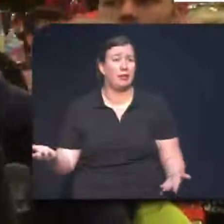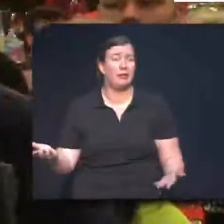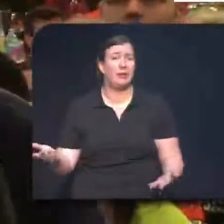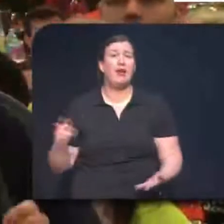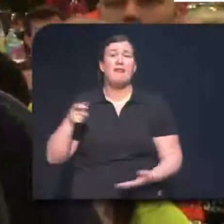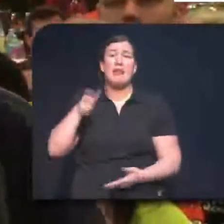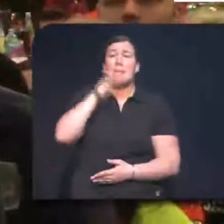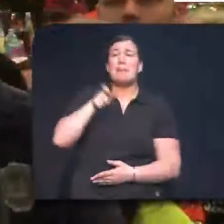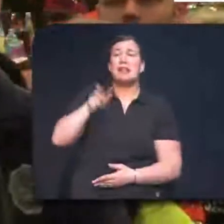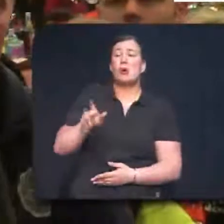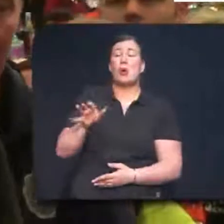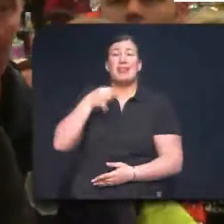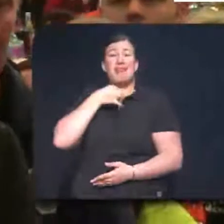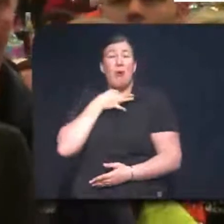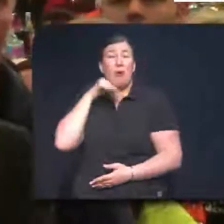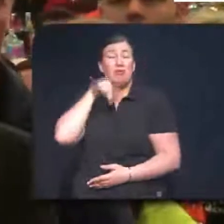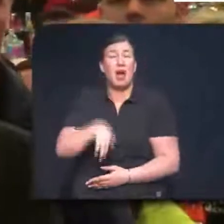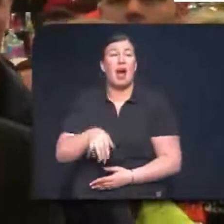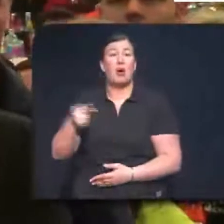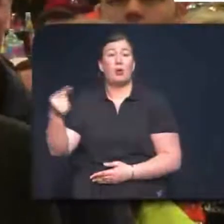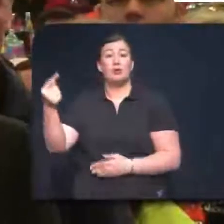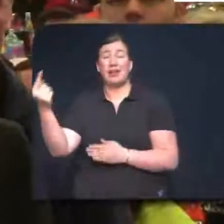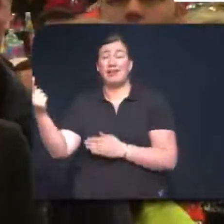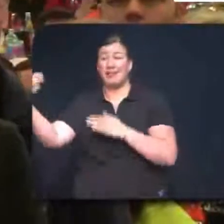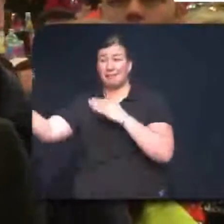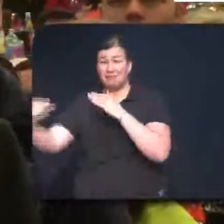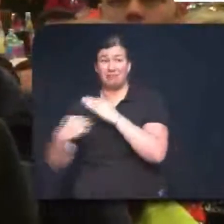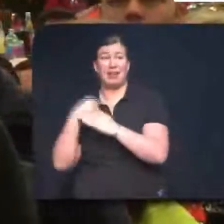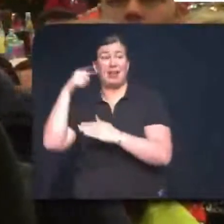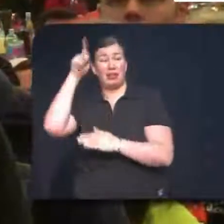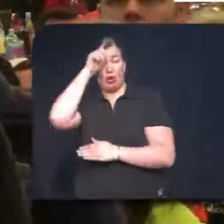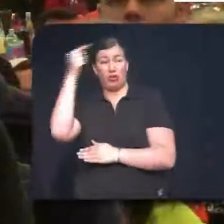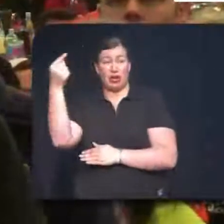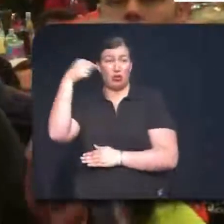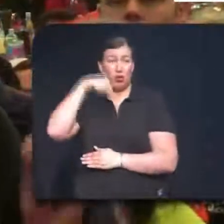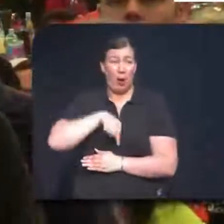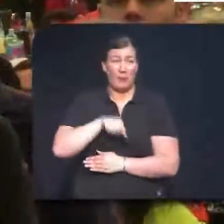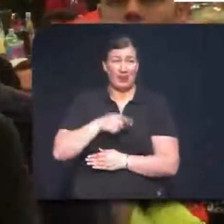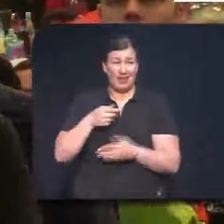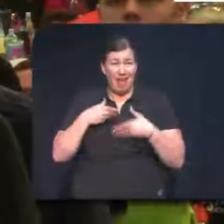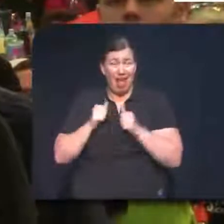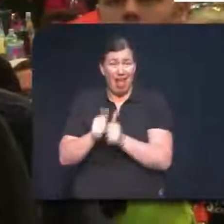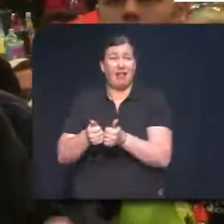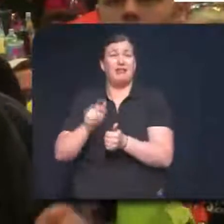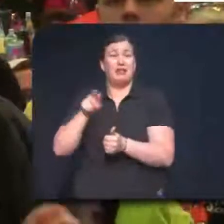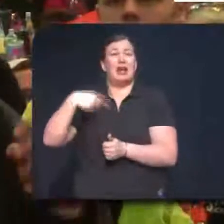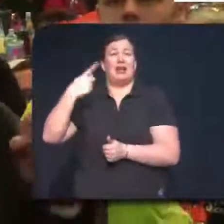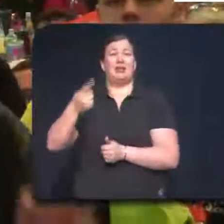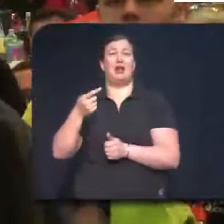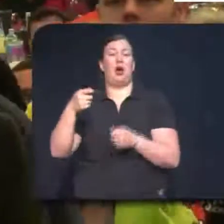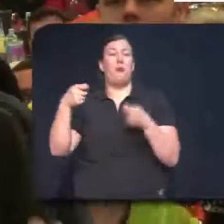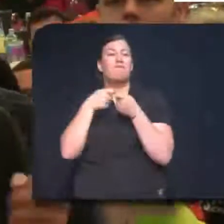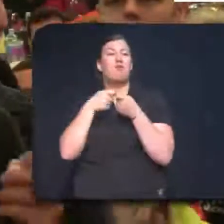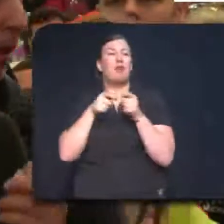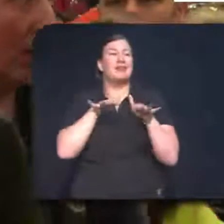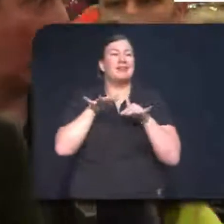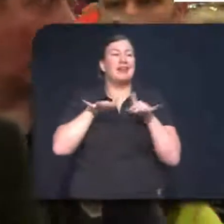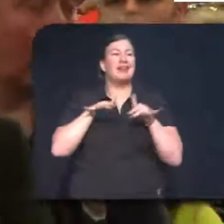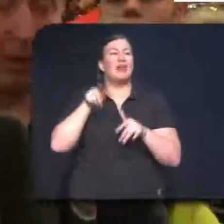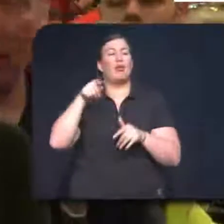sind nach Deutschland kommen können und den hier geholfen wird nur dann sorgen wir auch dafür dass die Bundesregierung auch den Druck